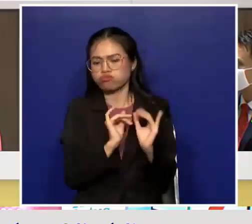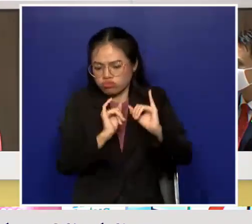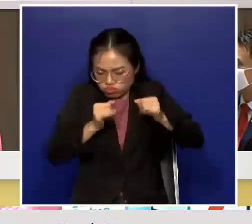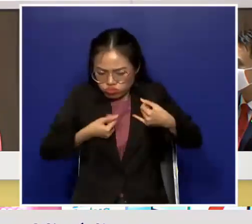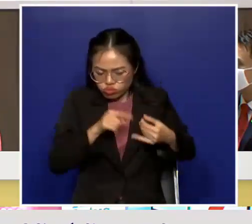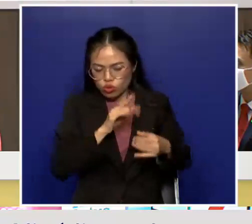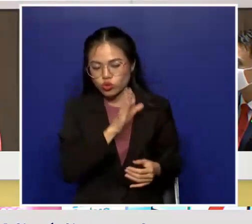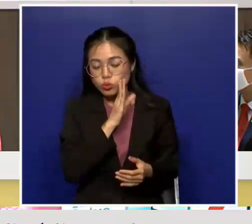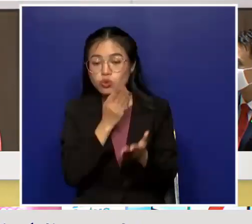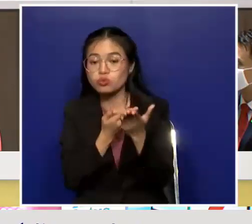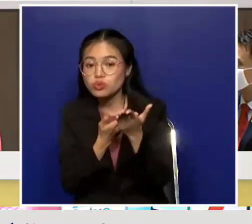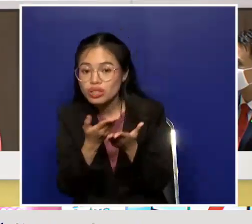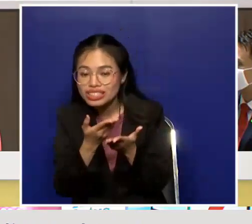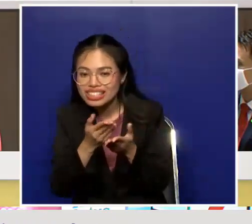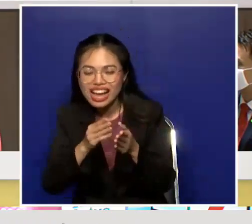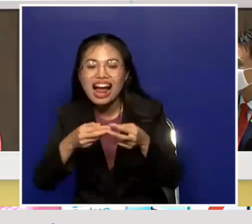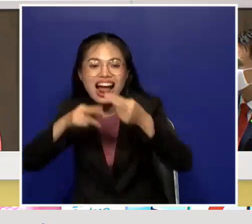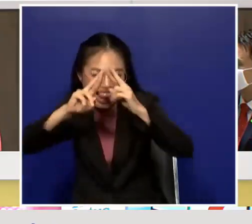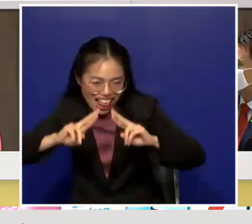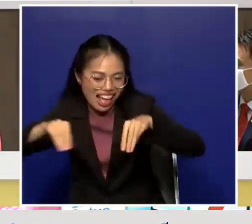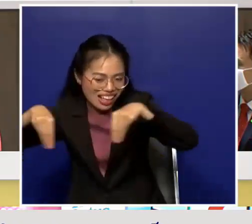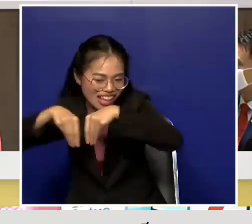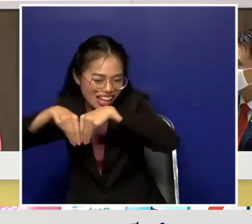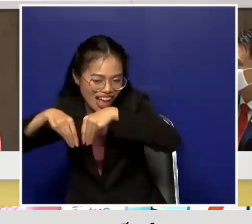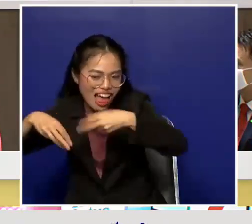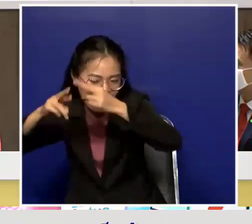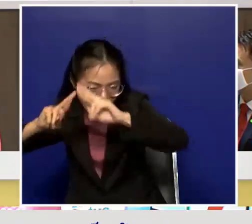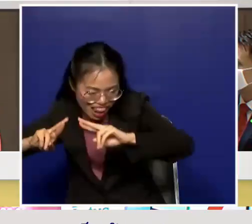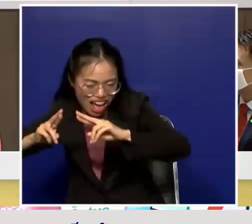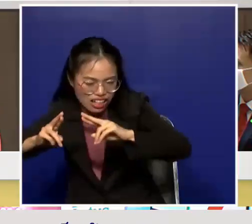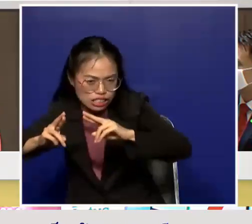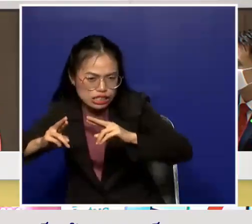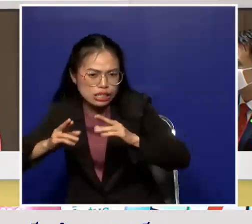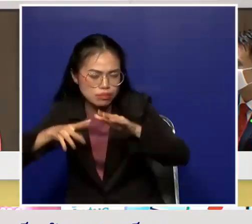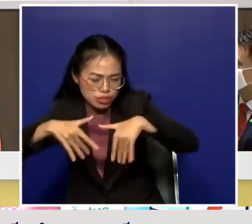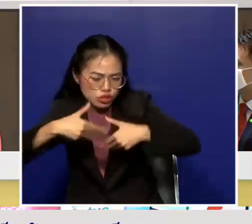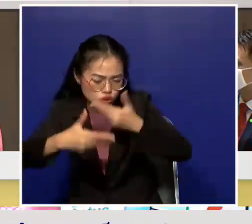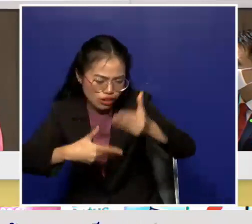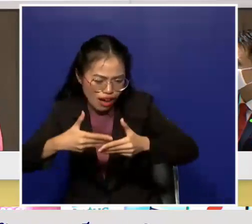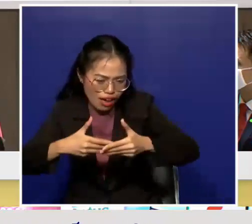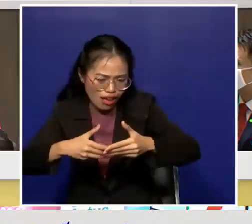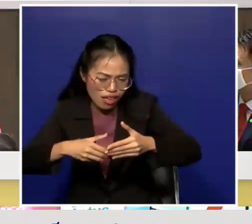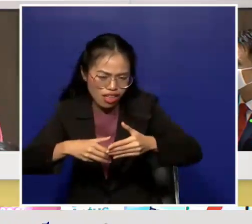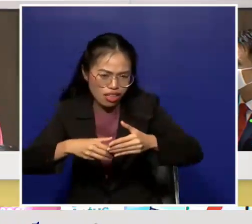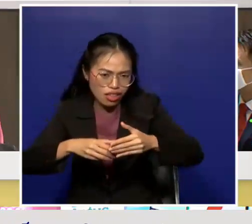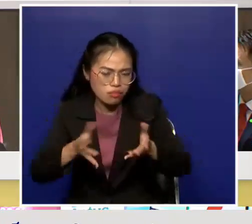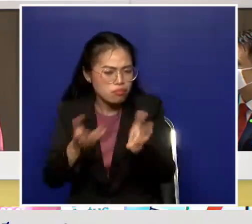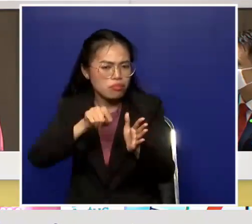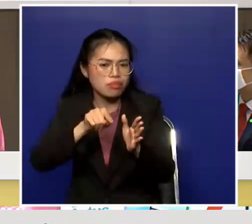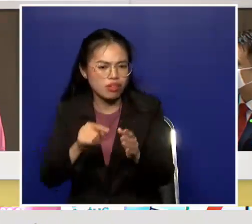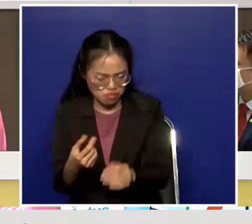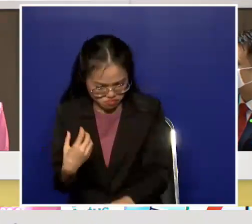ไปซื้อในร้านสะดวกซื้อใกล้ๆบ้านที่ร้านของชำเจ๊งเพราะรายนี้นะครับนี่ไงผูกขาดเดี๋ยวมีเรื่องแฉ